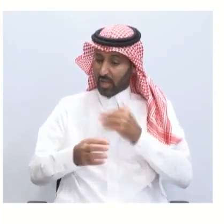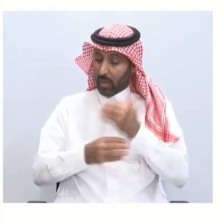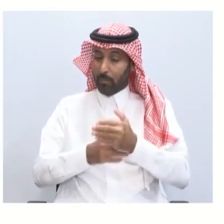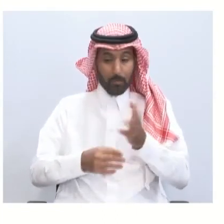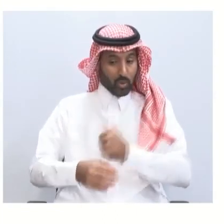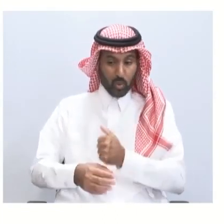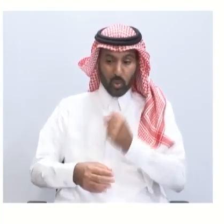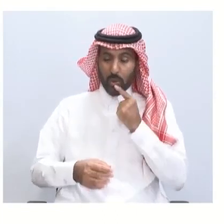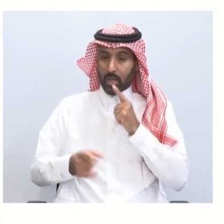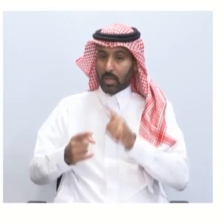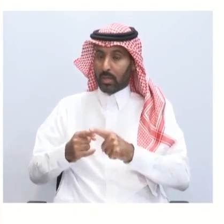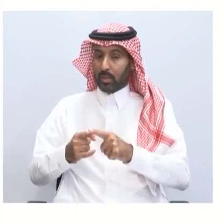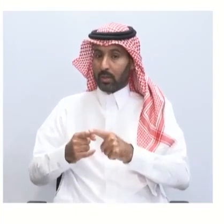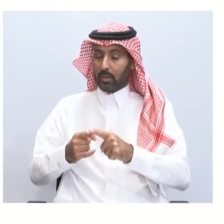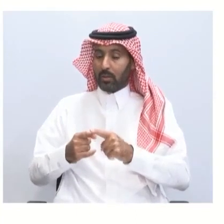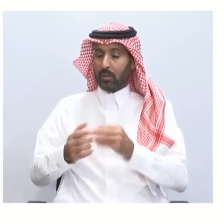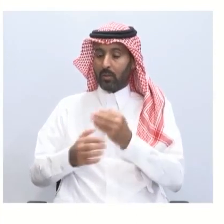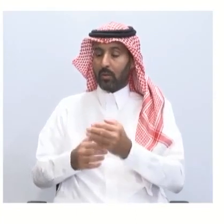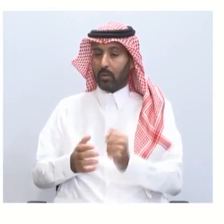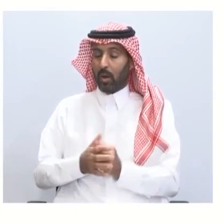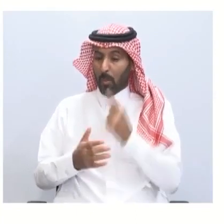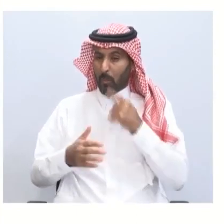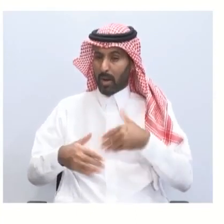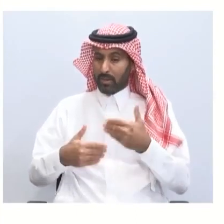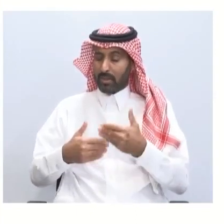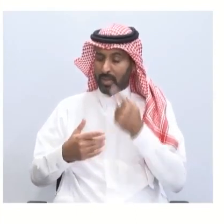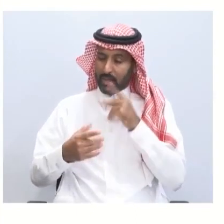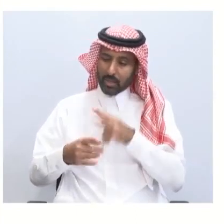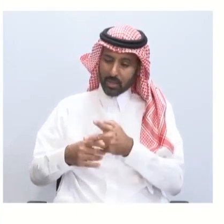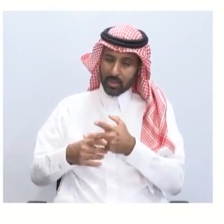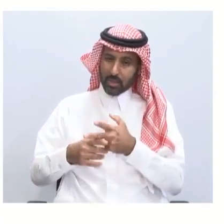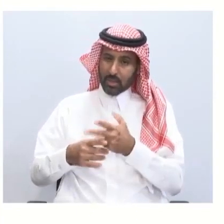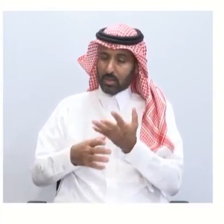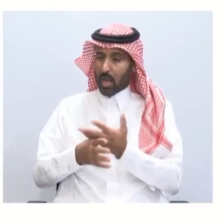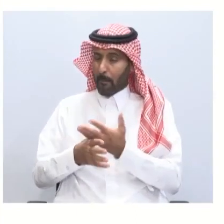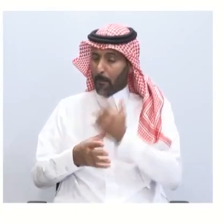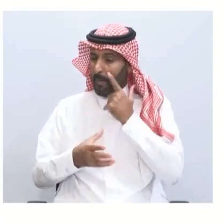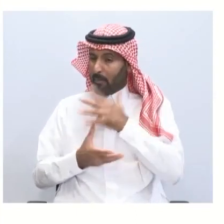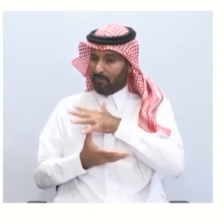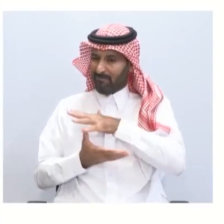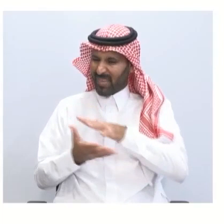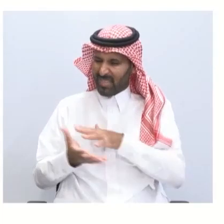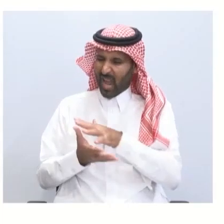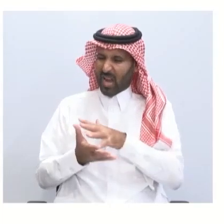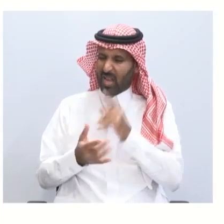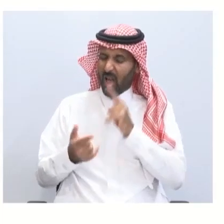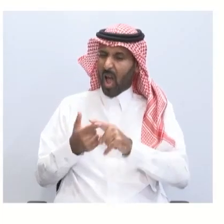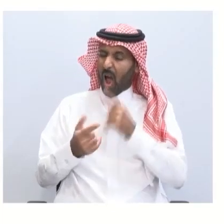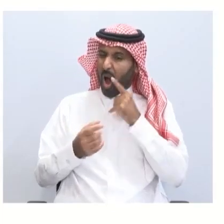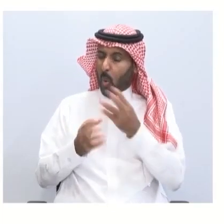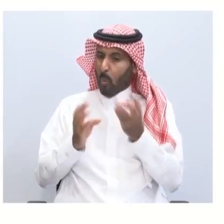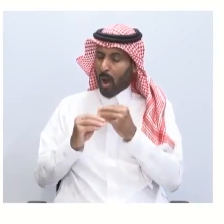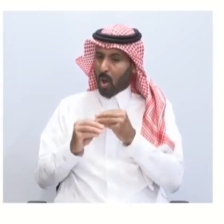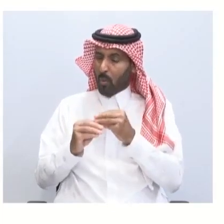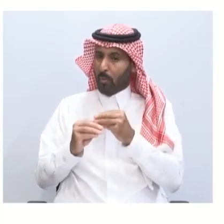بدون التعرض لاي من ممارسات قد ينتج عنها ضرر على نفسه او معلوماته